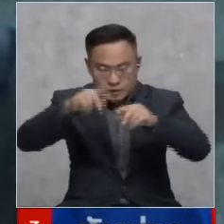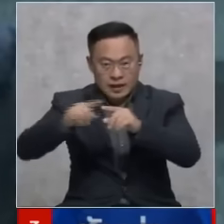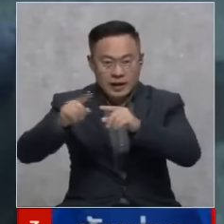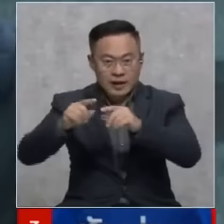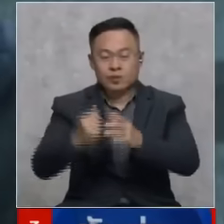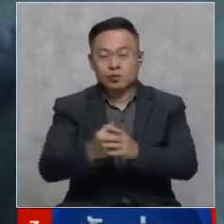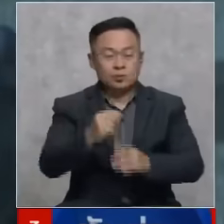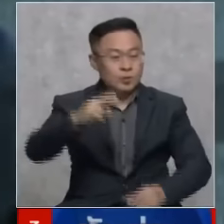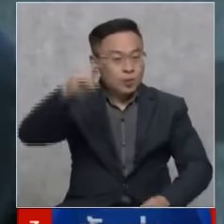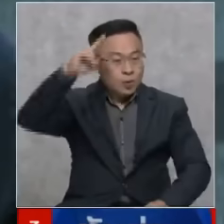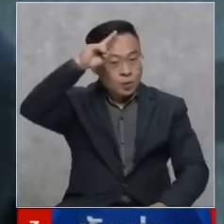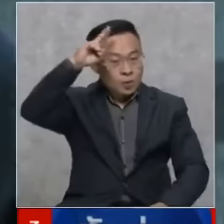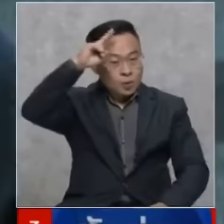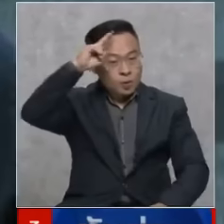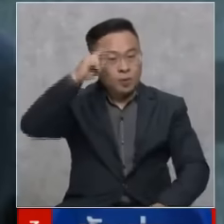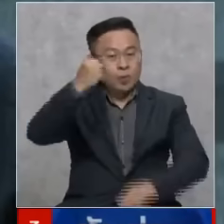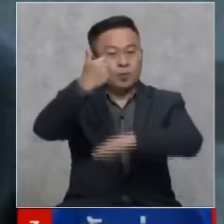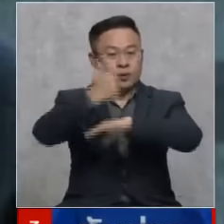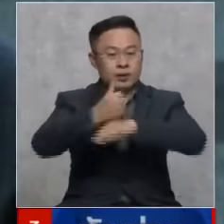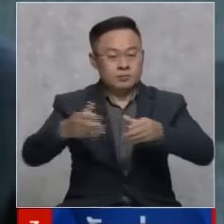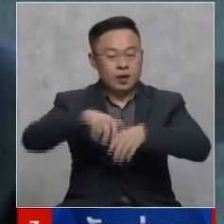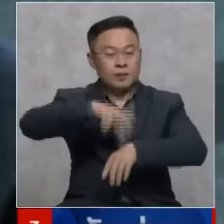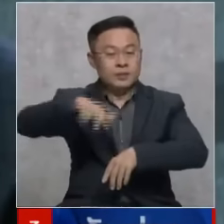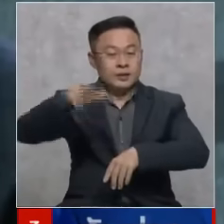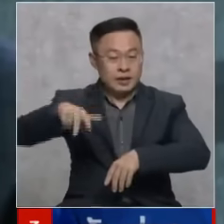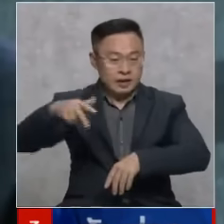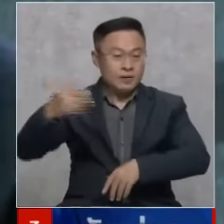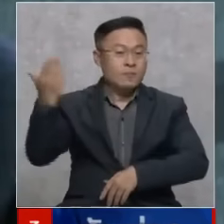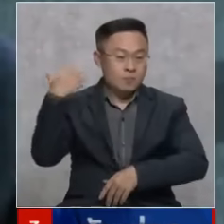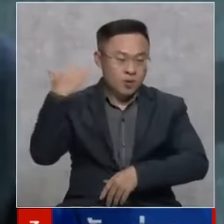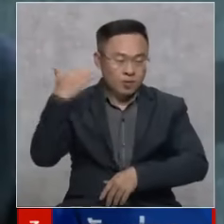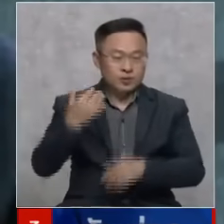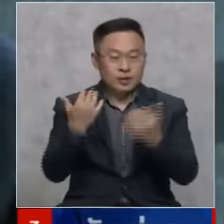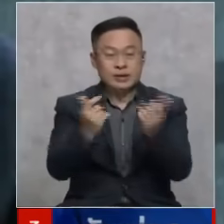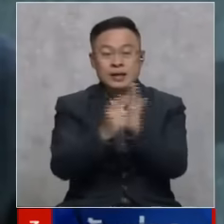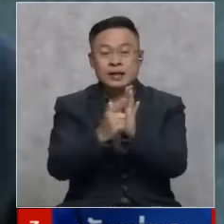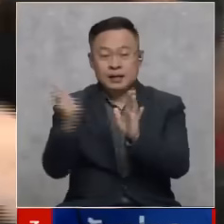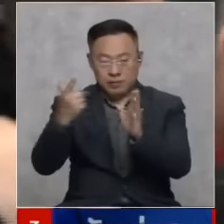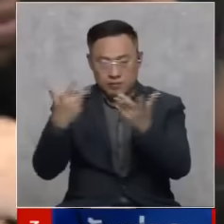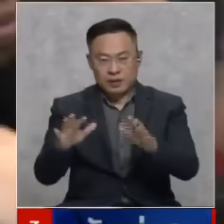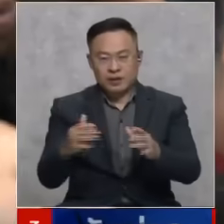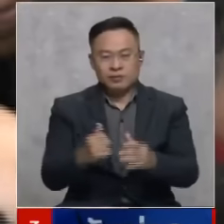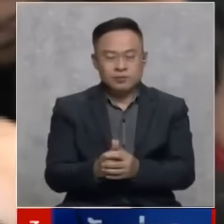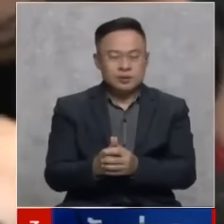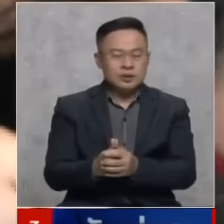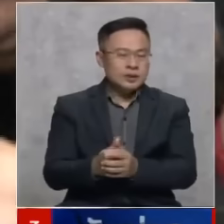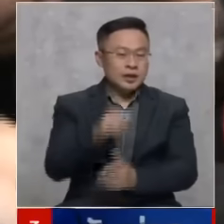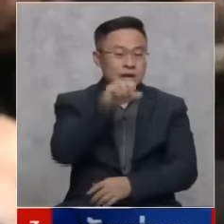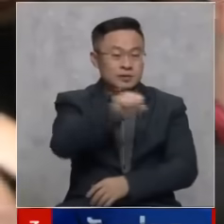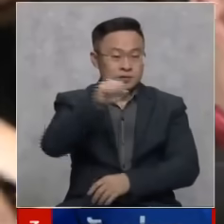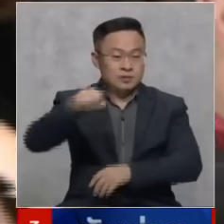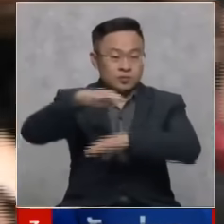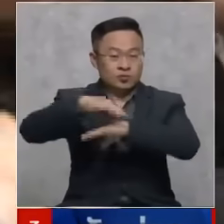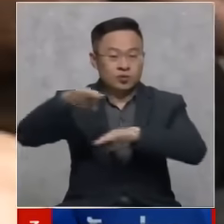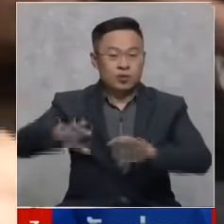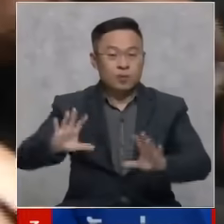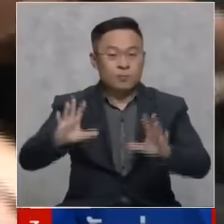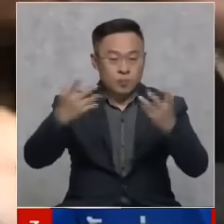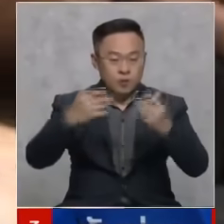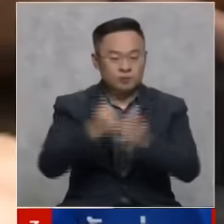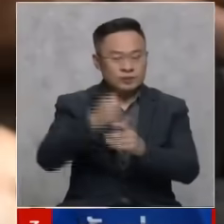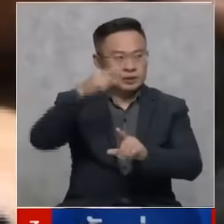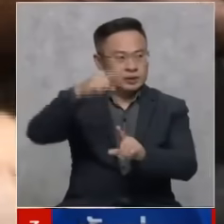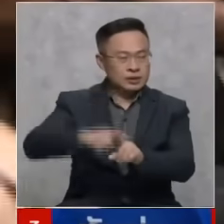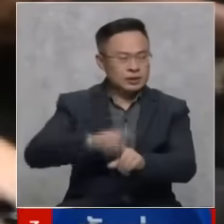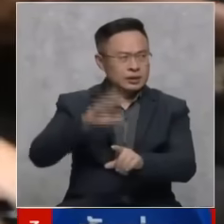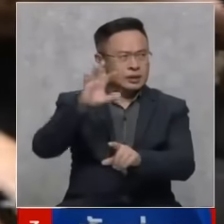ทยล่าสุดคุณหมอมีการแจ้งข้อมูลกับทางปปช.คุณผู้ชมคะยื่นบัญชีเข้ามานะคะกรณีเข้ารับตำแหน่งส.ส.4 กรกฎา